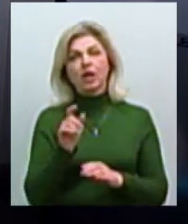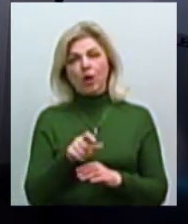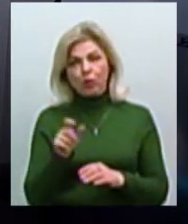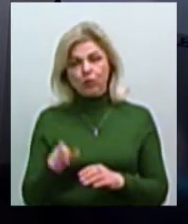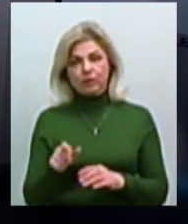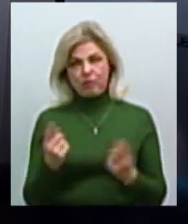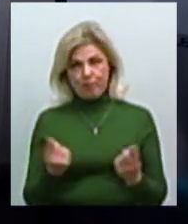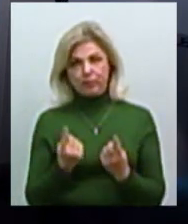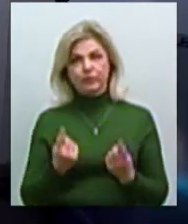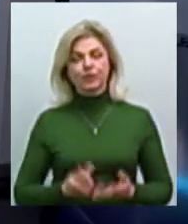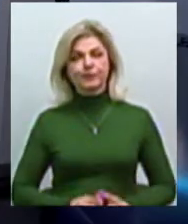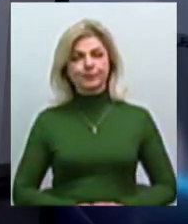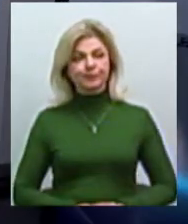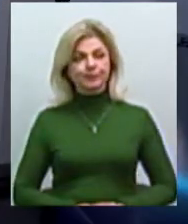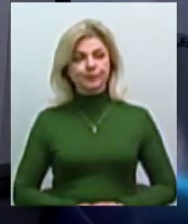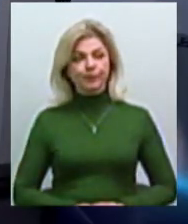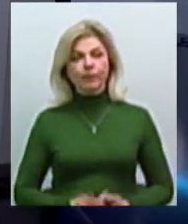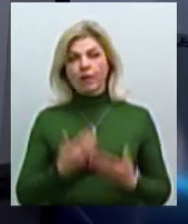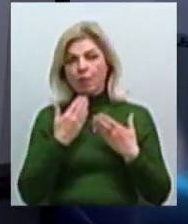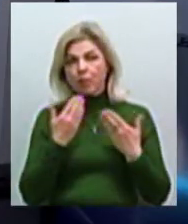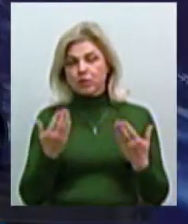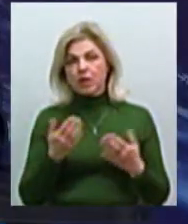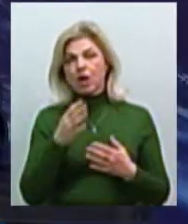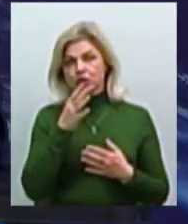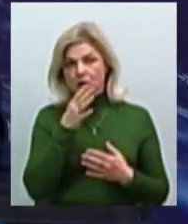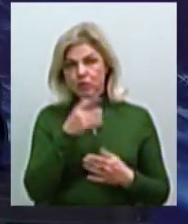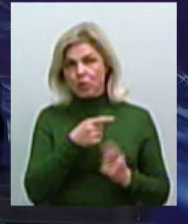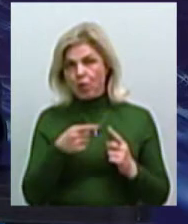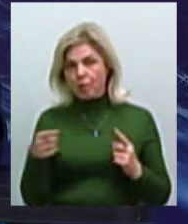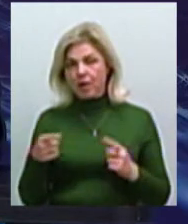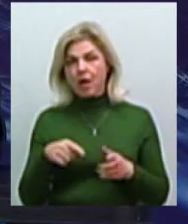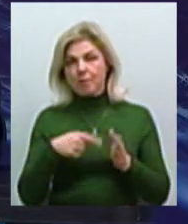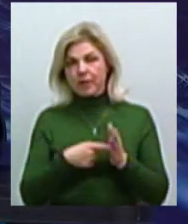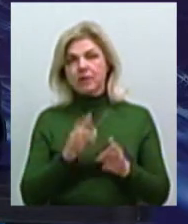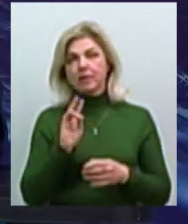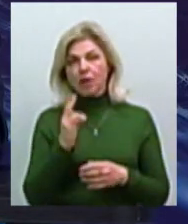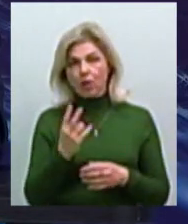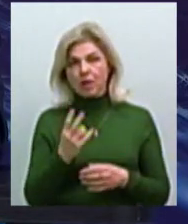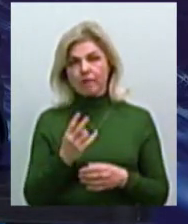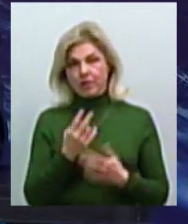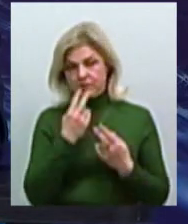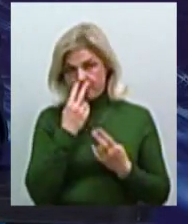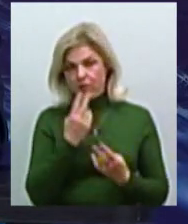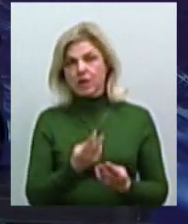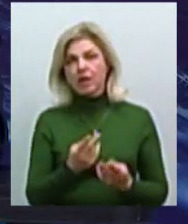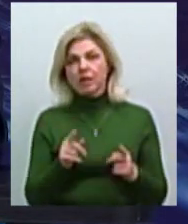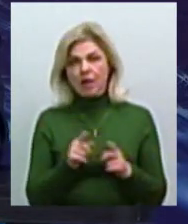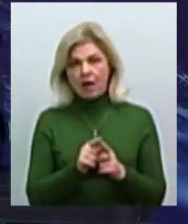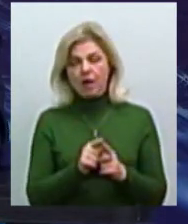миколаївці? Останнім часом по місту Миколаєву спостерігається така